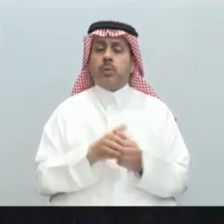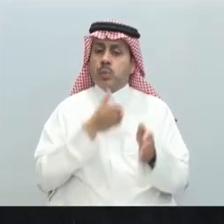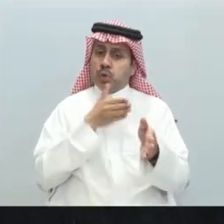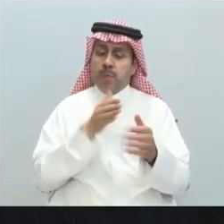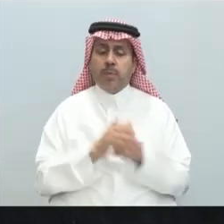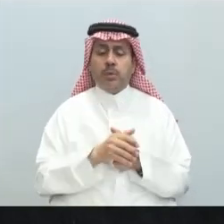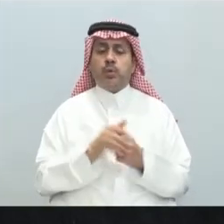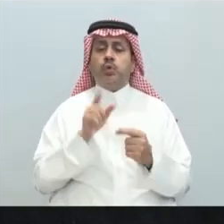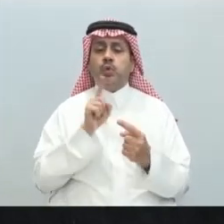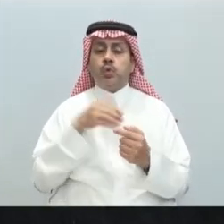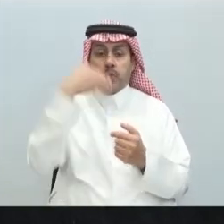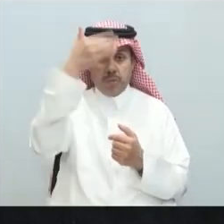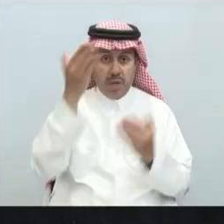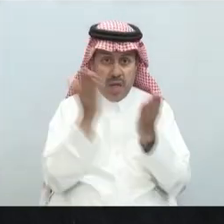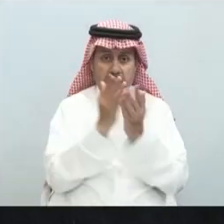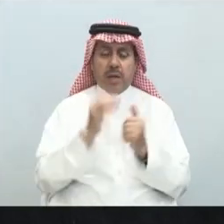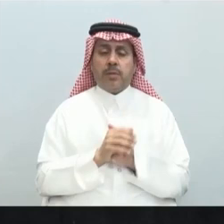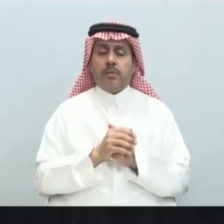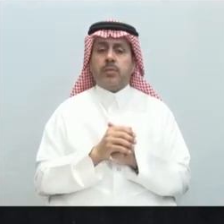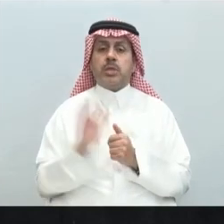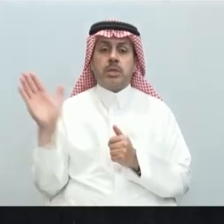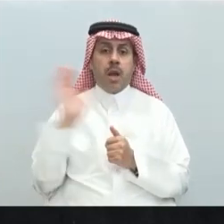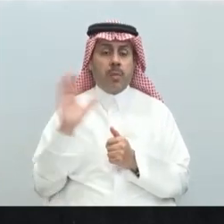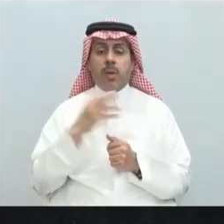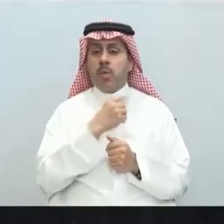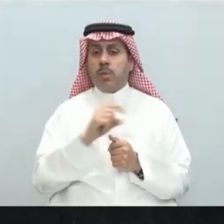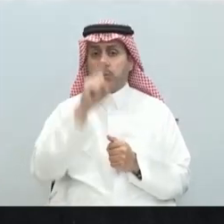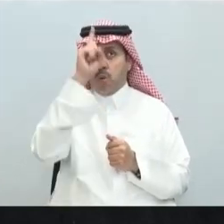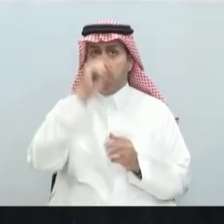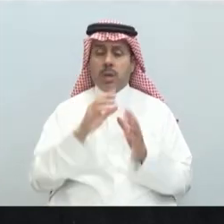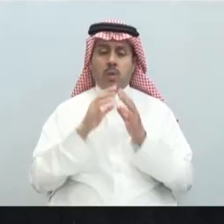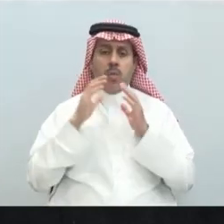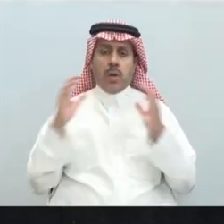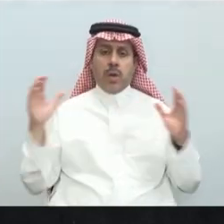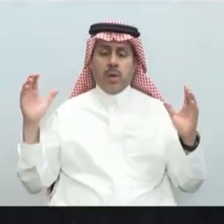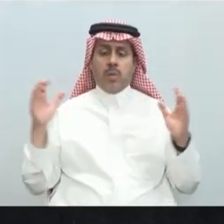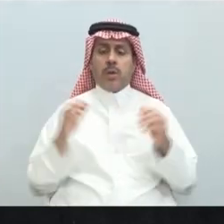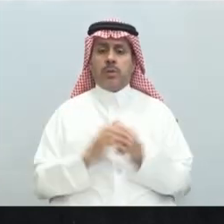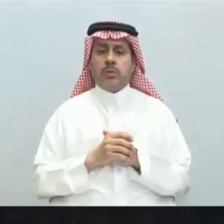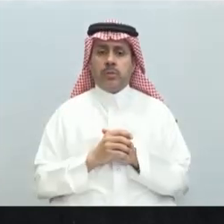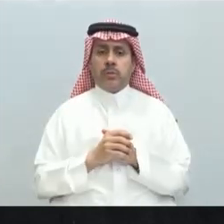القاكم على خير باذن الله تعالى والسلام عليكم ورحمه الله تعالى وبركاته